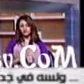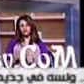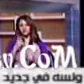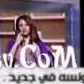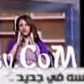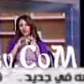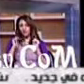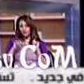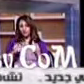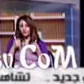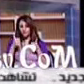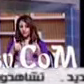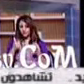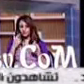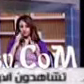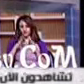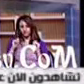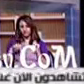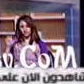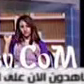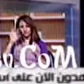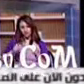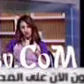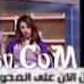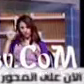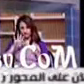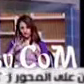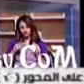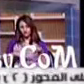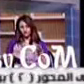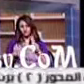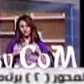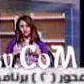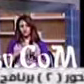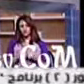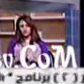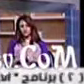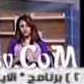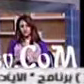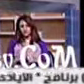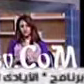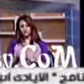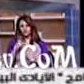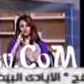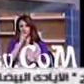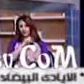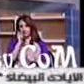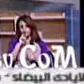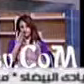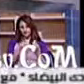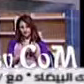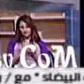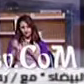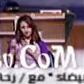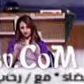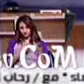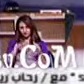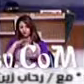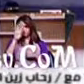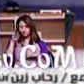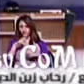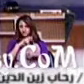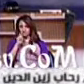بمصر الحلوه الحلوه باهلها وناسها وهتفضل ان شاء الله يا رب ان شاء الله اهلا بيك ايمان هتكون معايا النهارده ضيفه وعايز اقول لكم